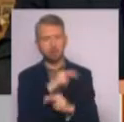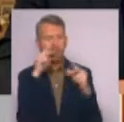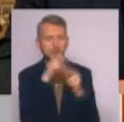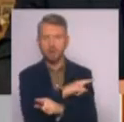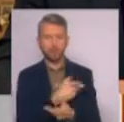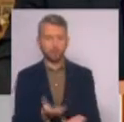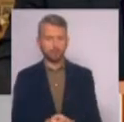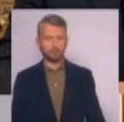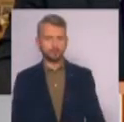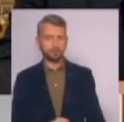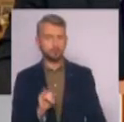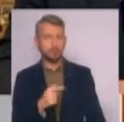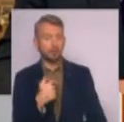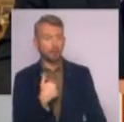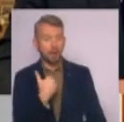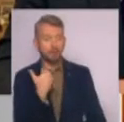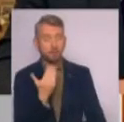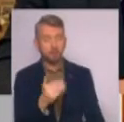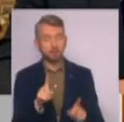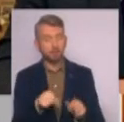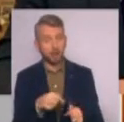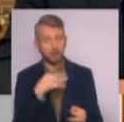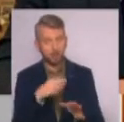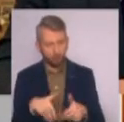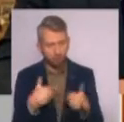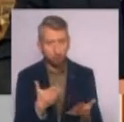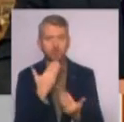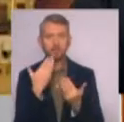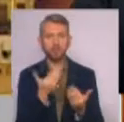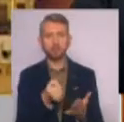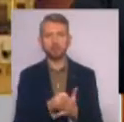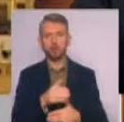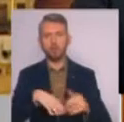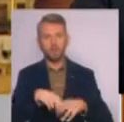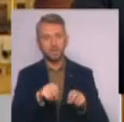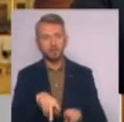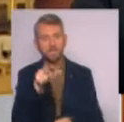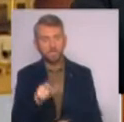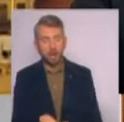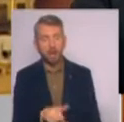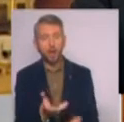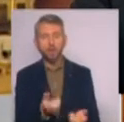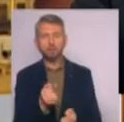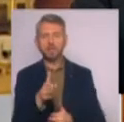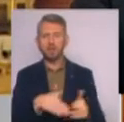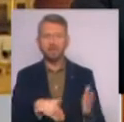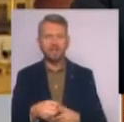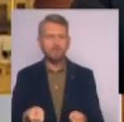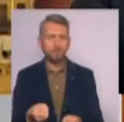Неправильно. І я вам також рекомендую звернутися до фахівця, отримати